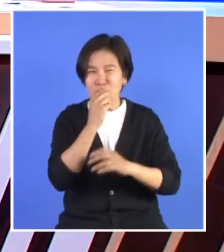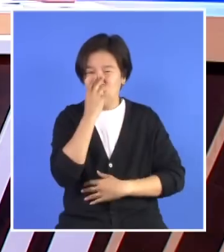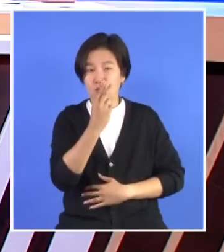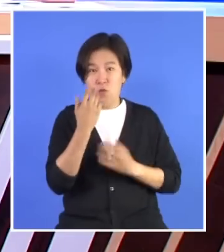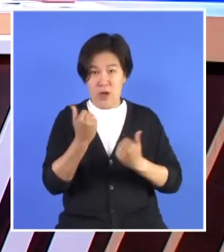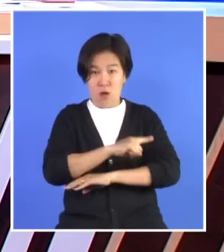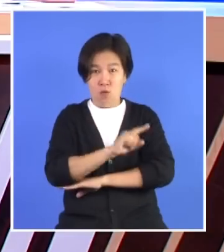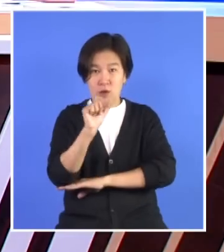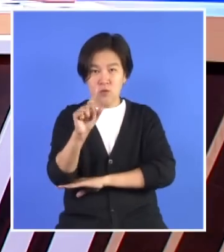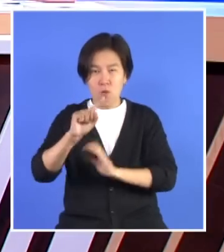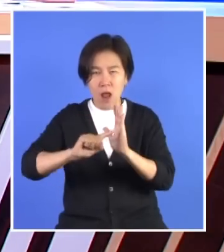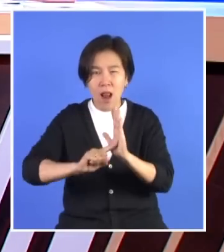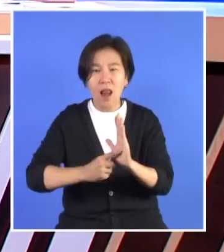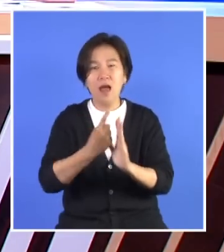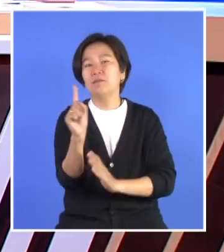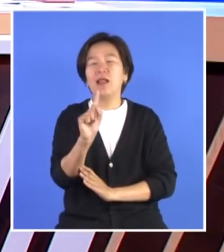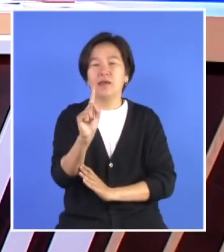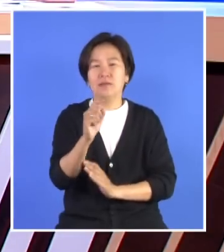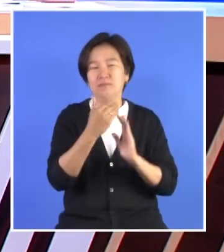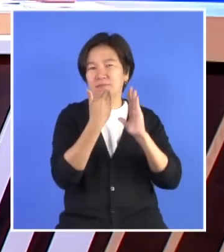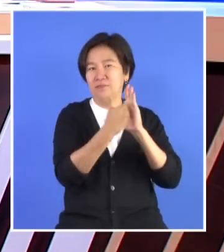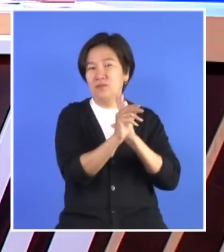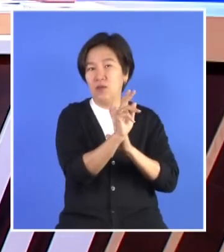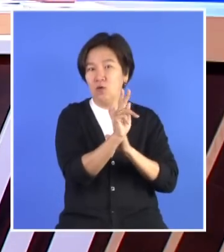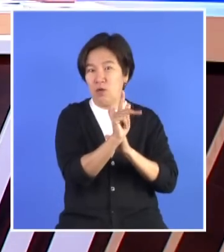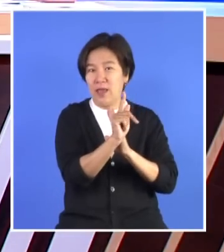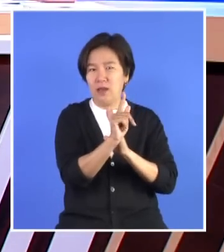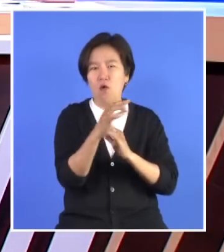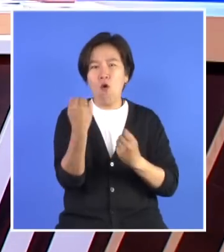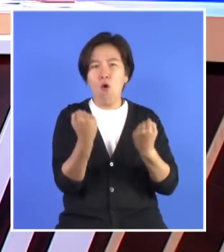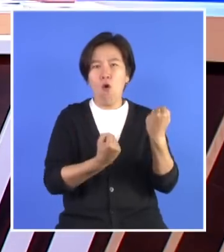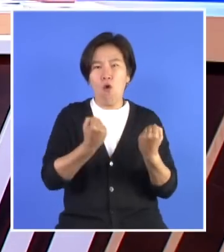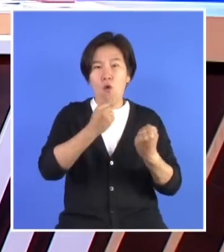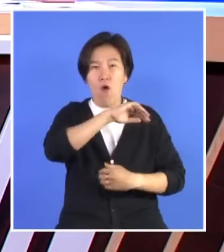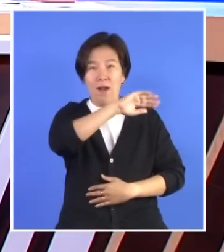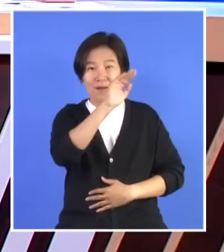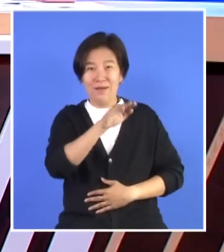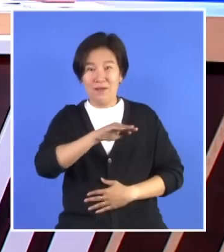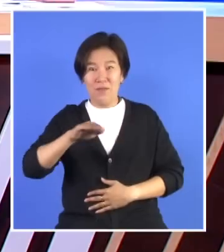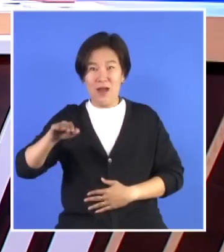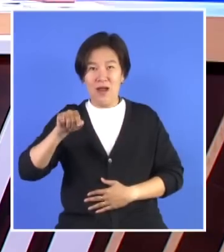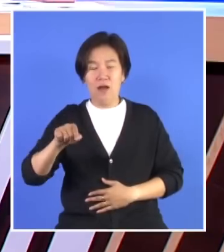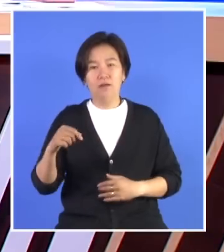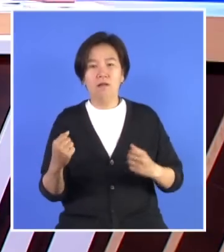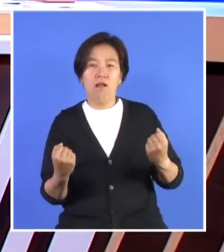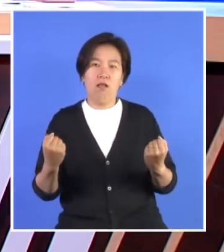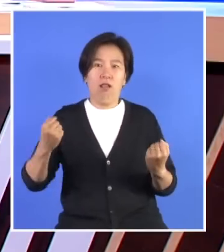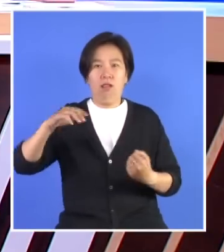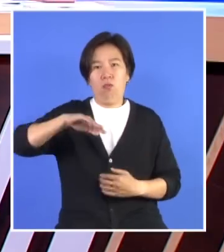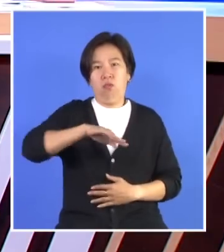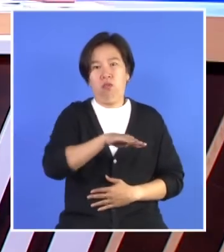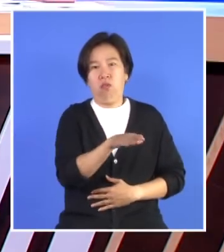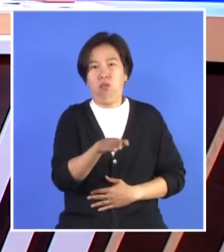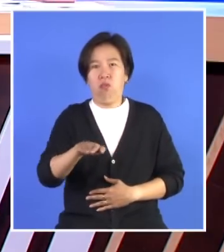เริ่มต้นที่ขอนแก่นกันแล้วกันสายสายมาดูคนขับรถกระบะสายสายหน่อยทำไมถึงบอกว่าสายสายจะต้องไปดูภา